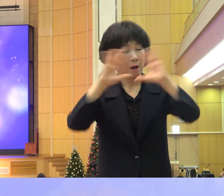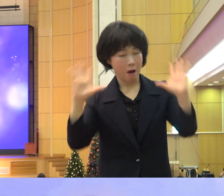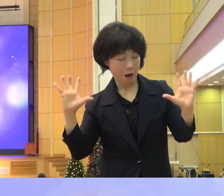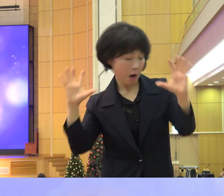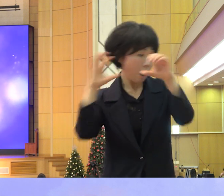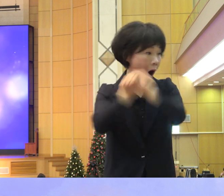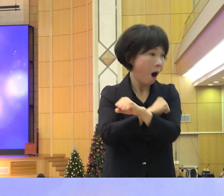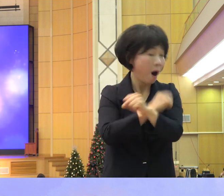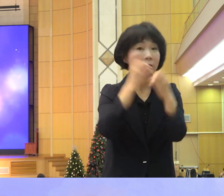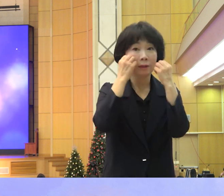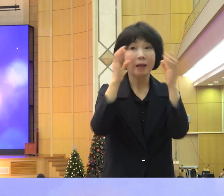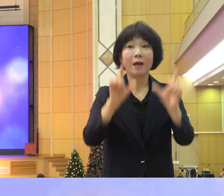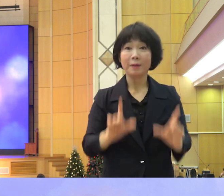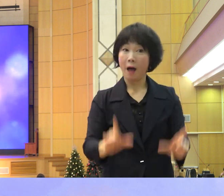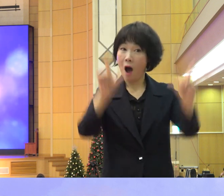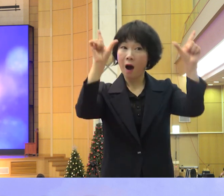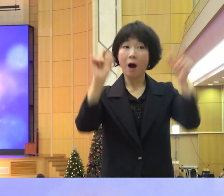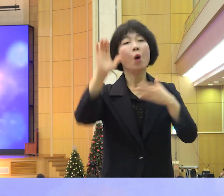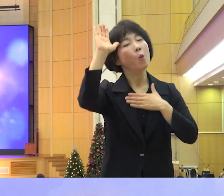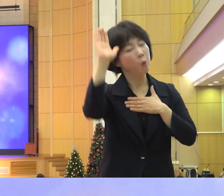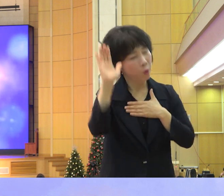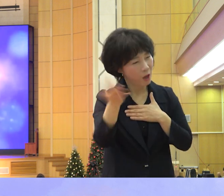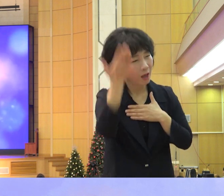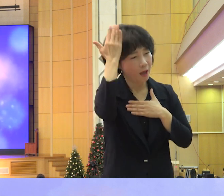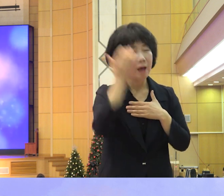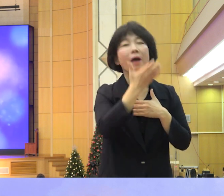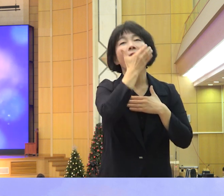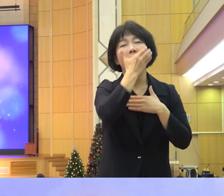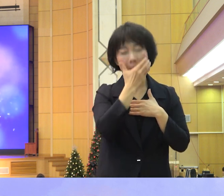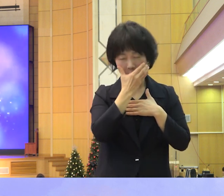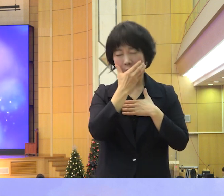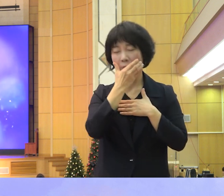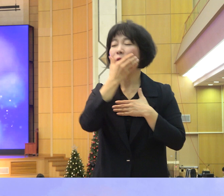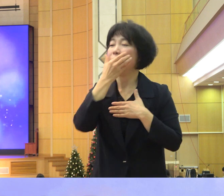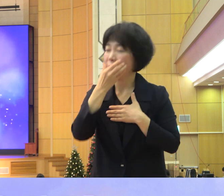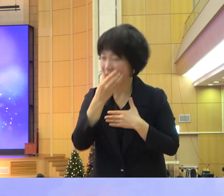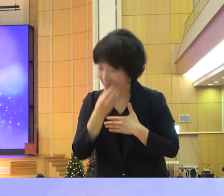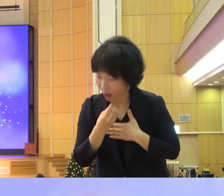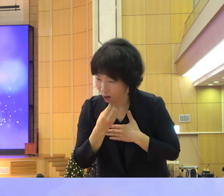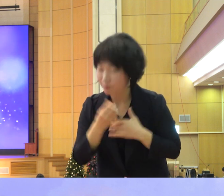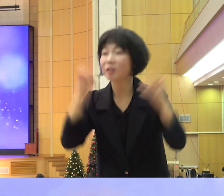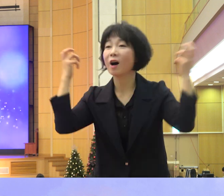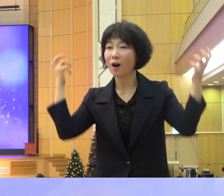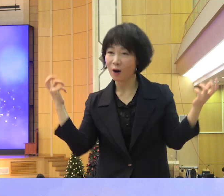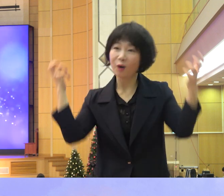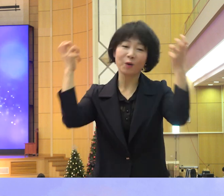어둠 거치고 새날이 되니 행복이